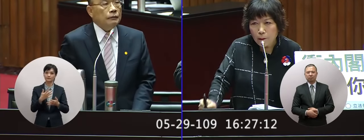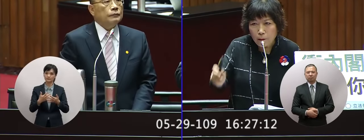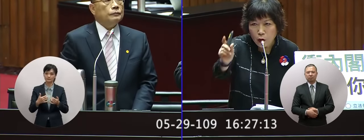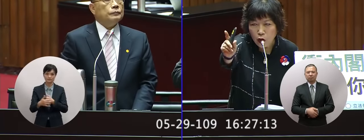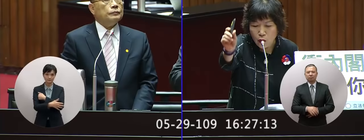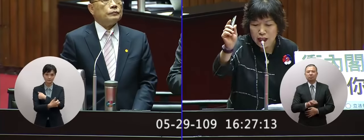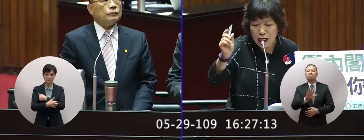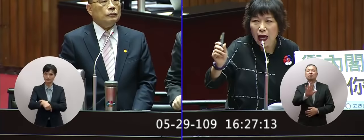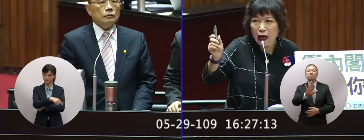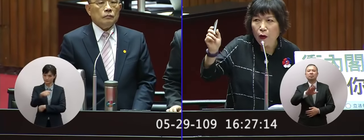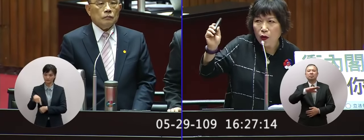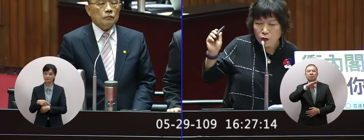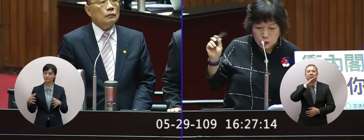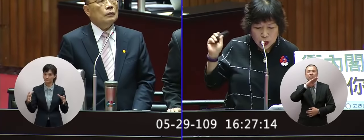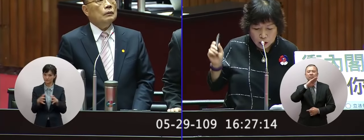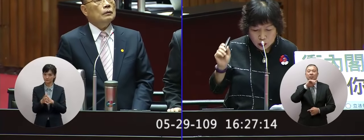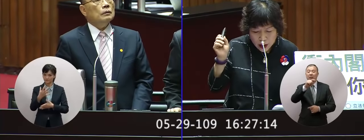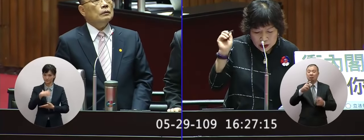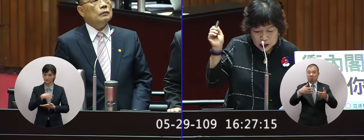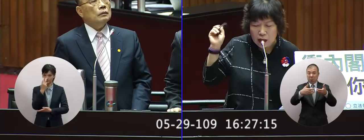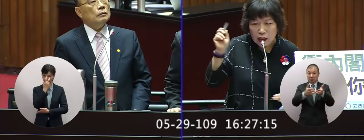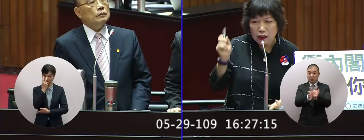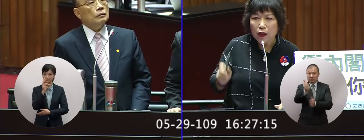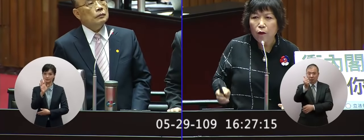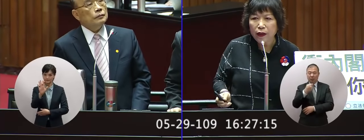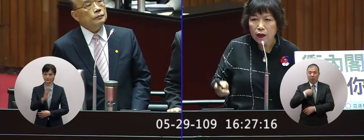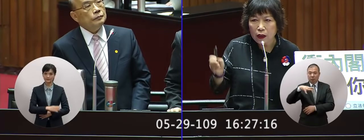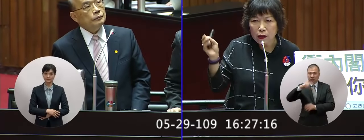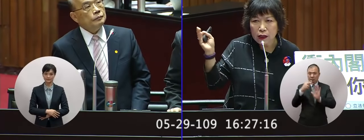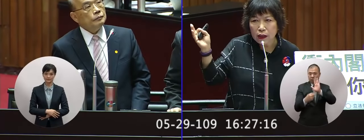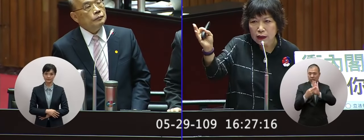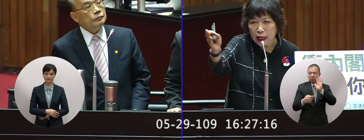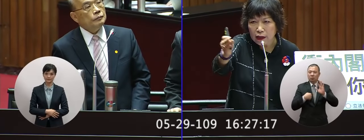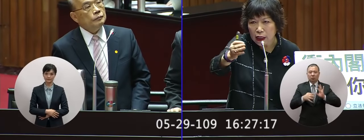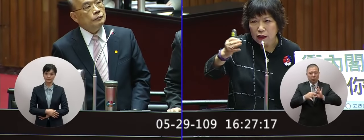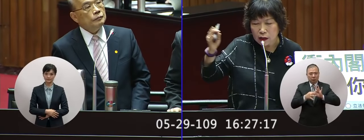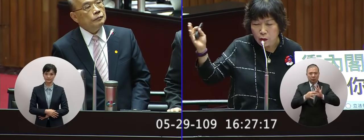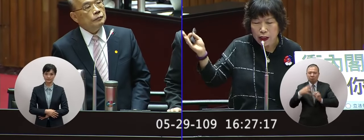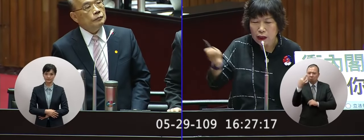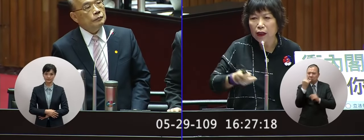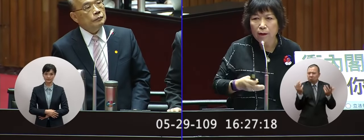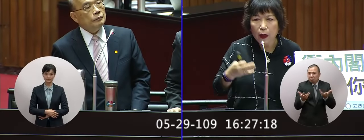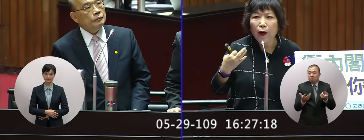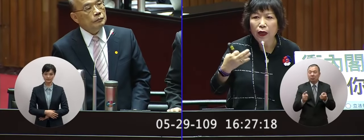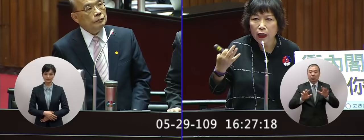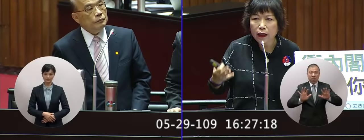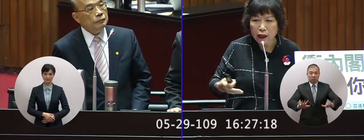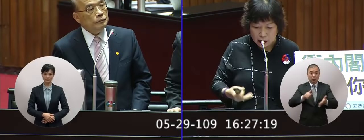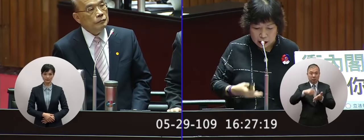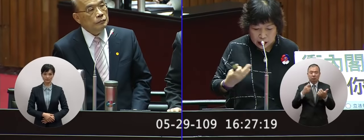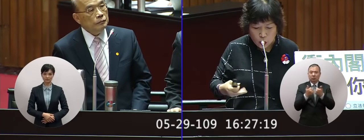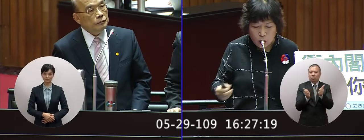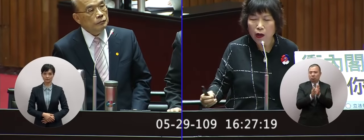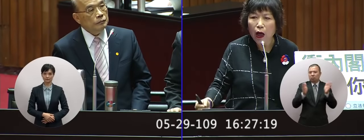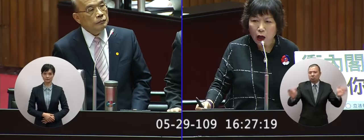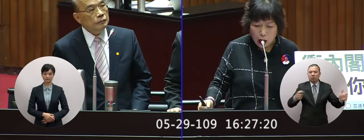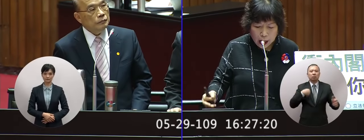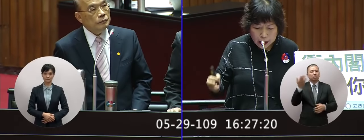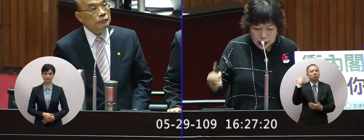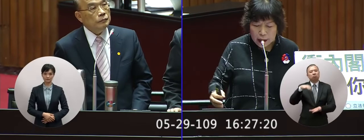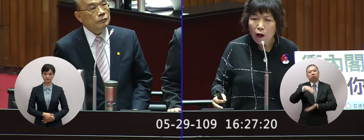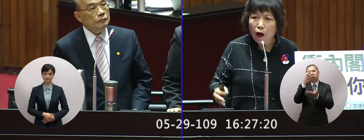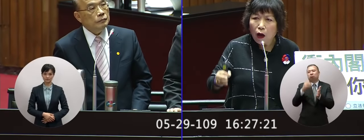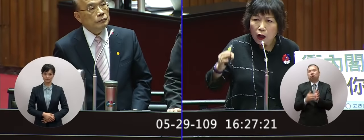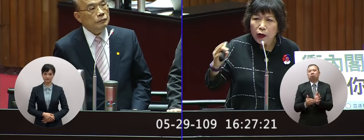报告一下。 保定，我先讲我主要关心的几个问题，其实在这次的会期里面，我已经提过